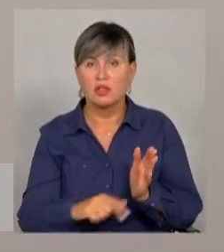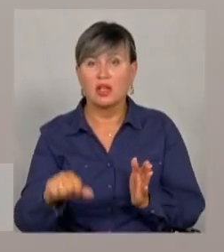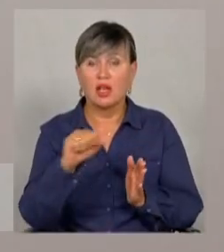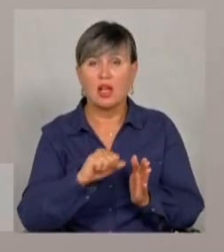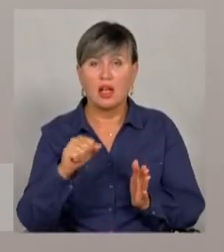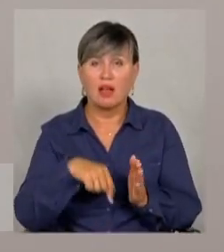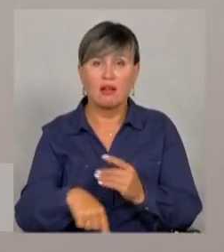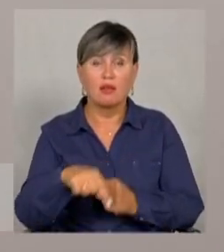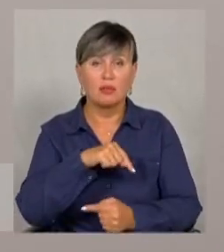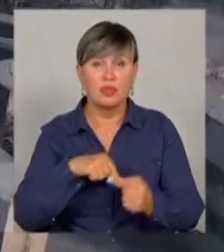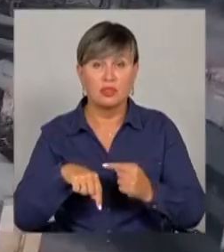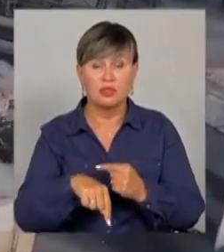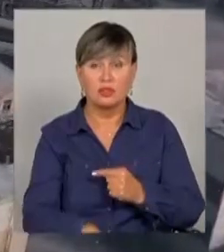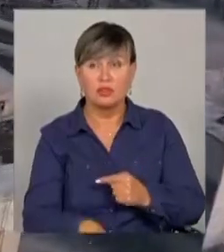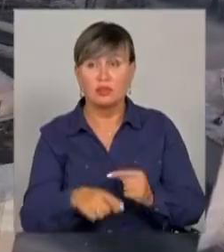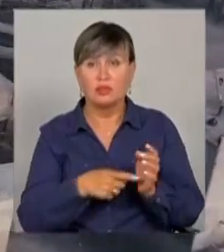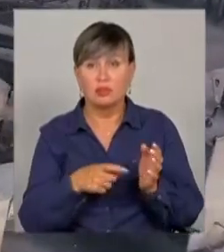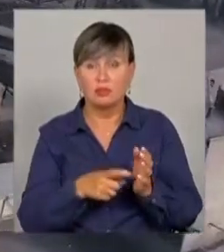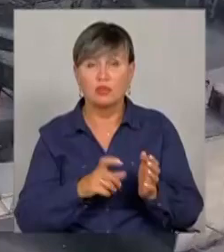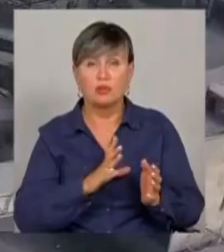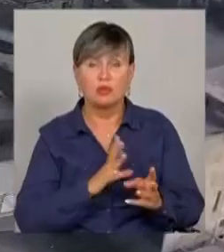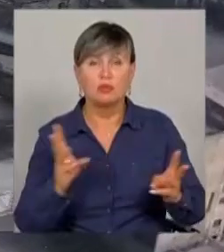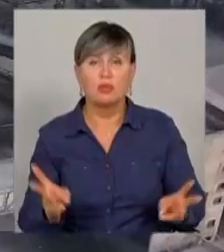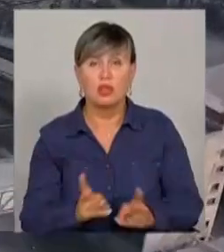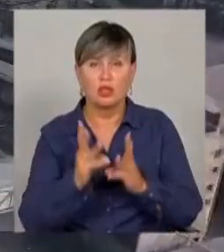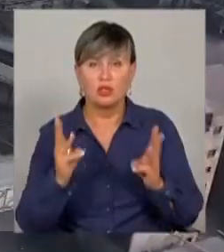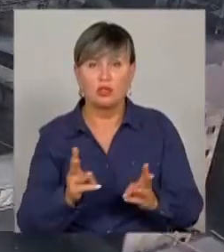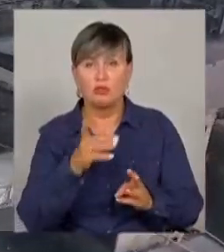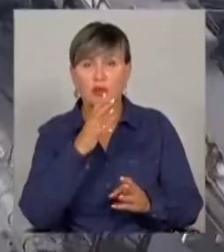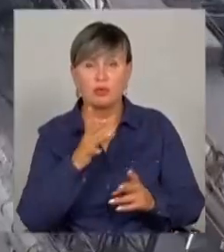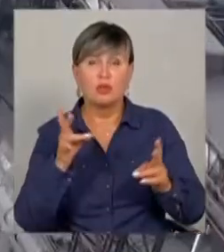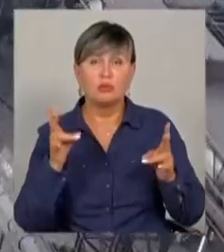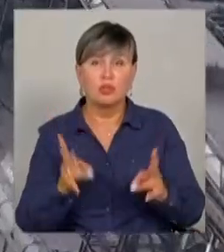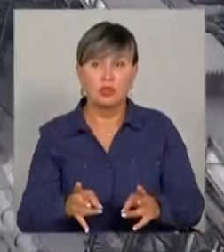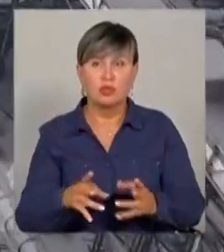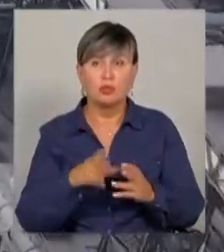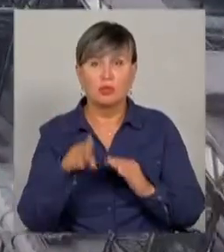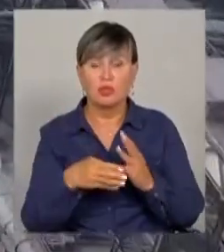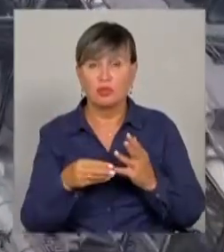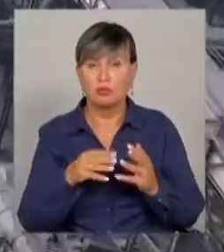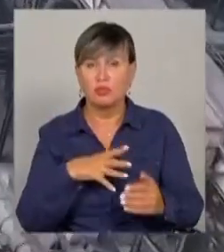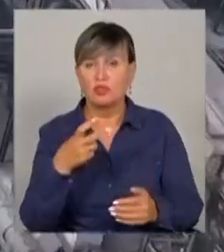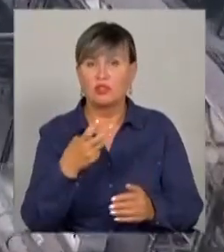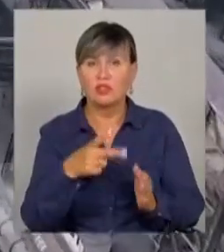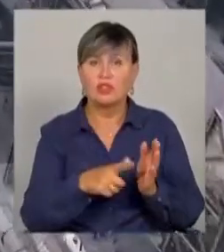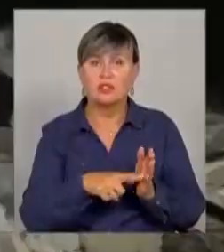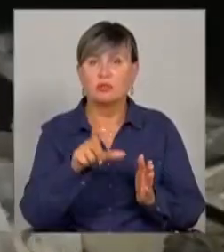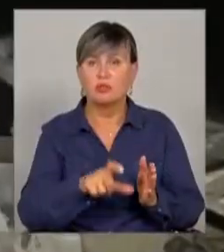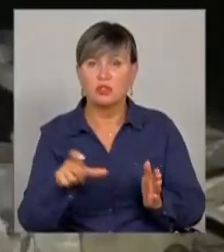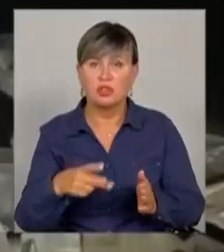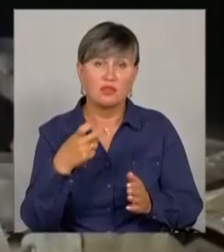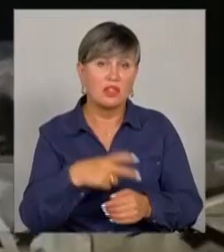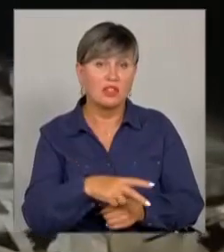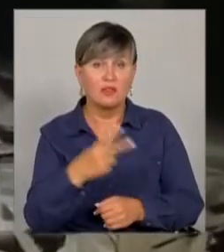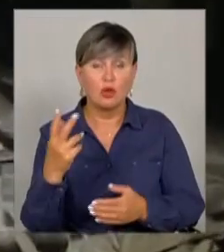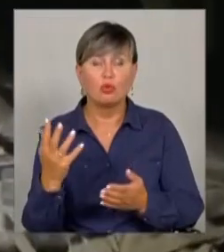шахте предприятия «АрселорМиттал Темиртау» произошел пожар. В момент происшествия под землей находились 227 человек. 222 из